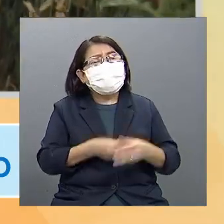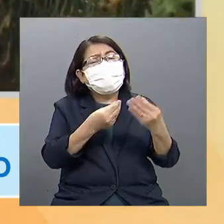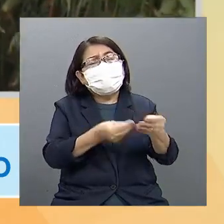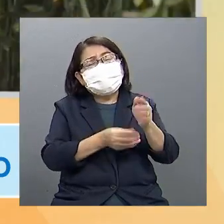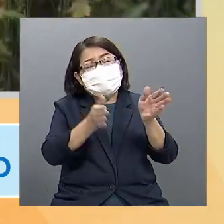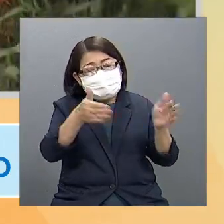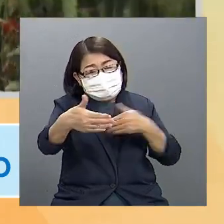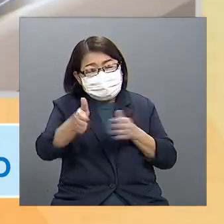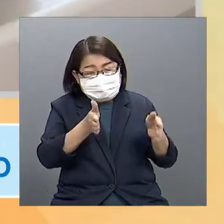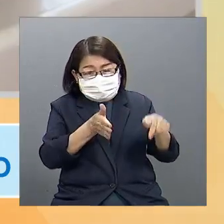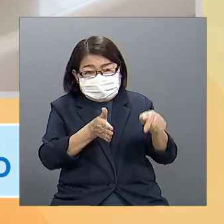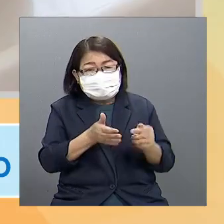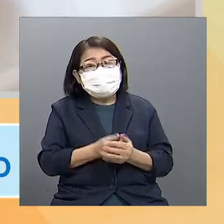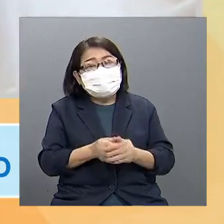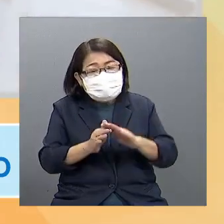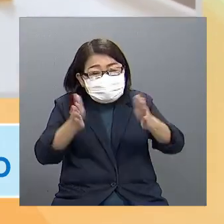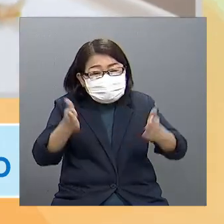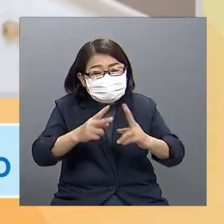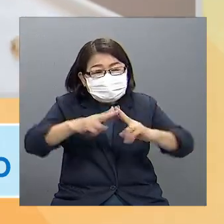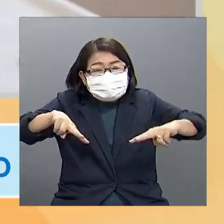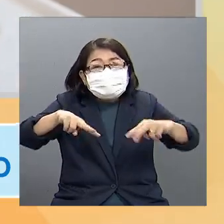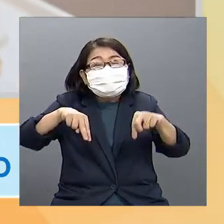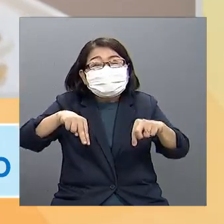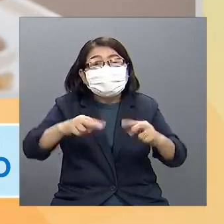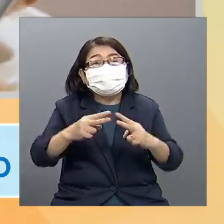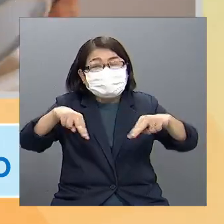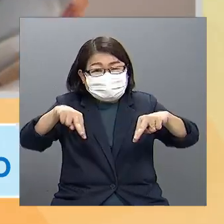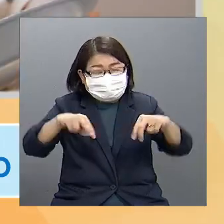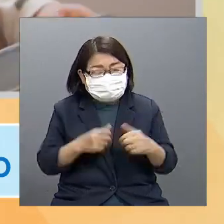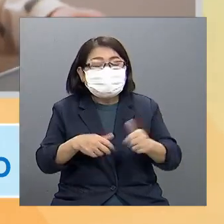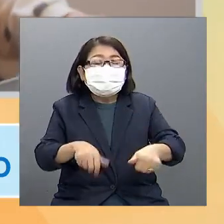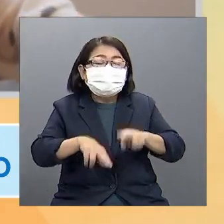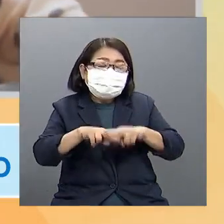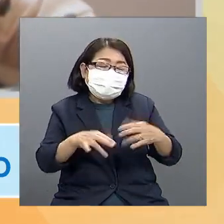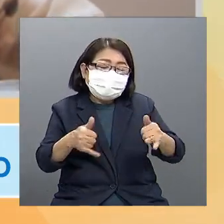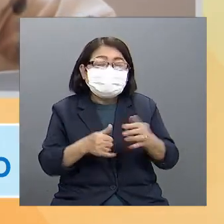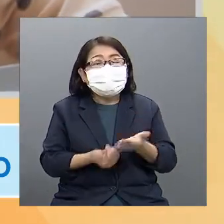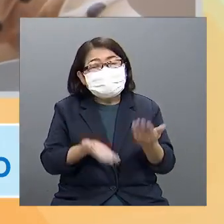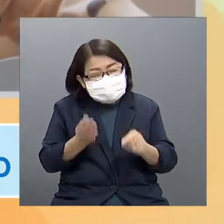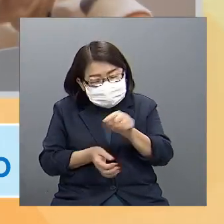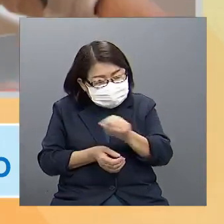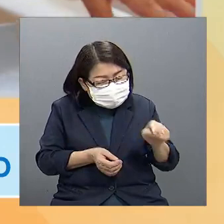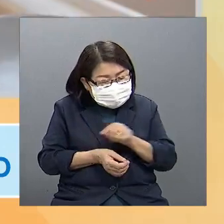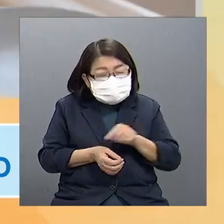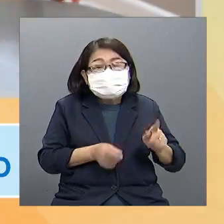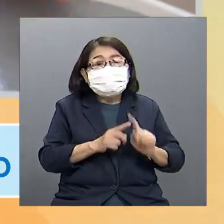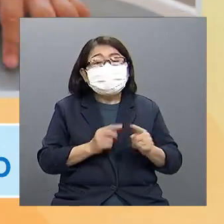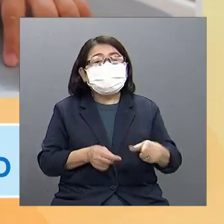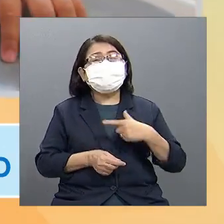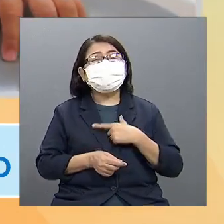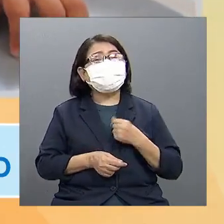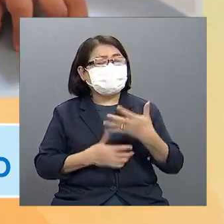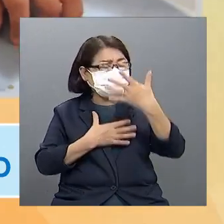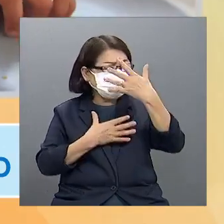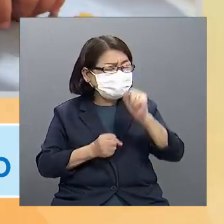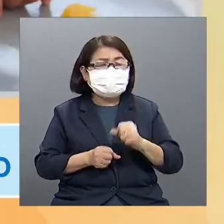ญี่ปุ่นเล็กๆอะค่ะเด็กวัยขนาดที่บางทีเขาเข้าที่ได้เนี่ยเข้ามุมปุ๊บนั่งในโต๊ะแล้วก็